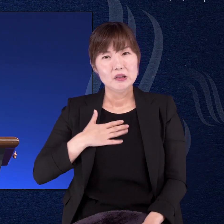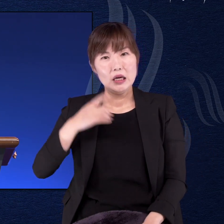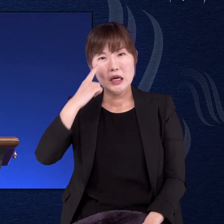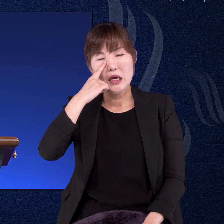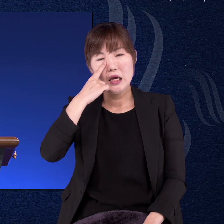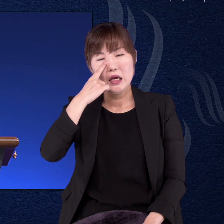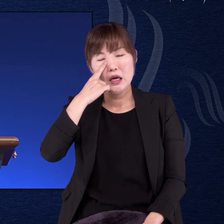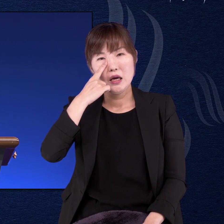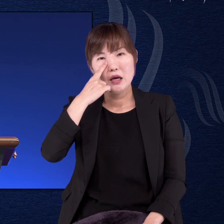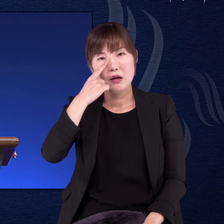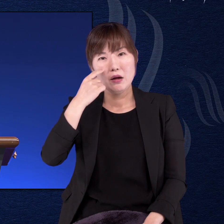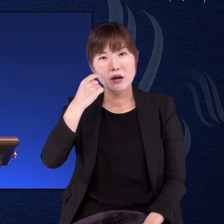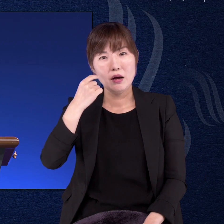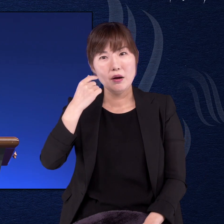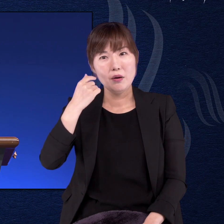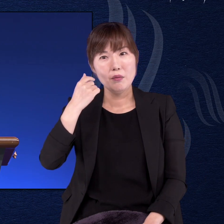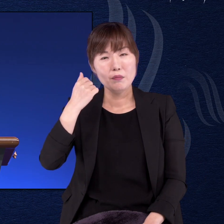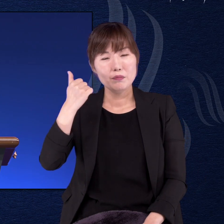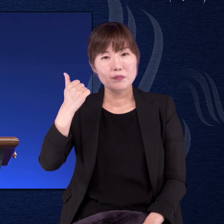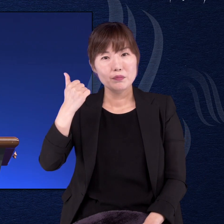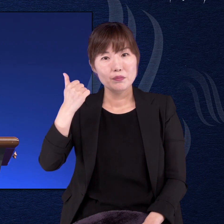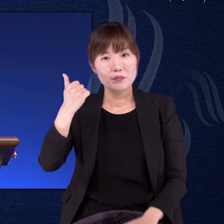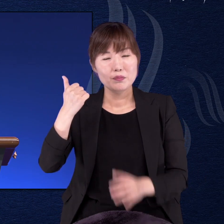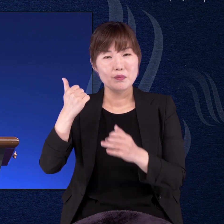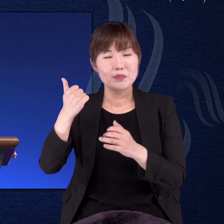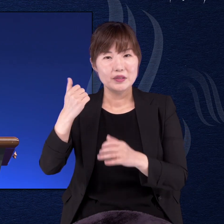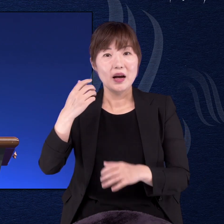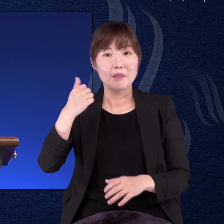도와드렸었는데 농사만큼 힘든 일도 없는 것 같아요.